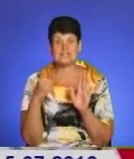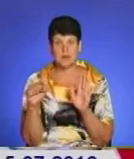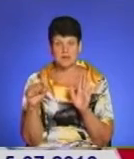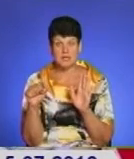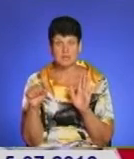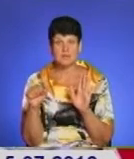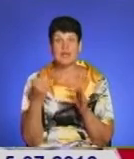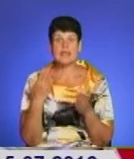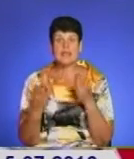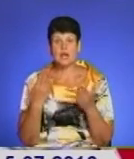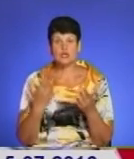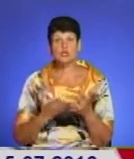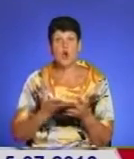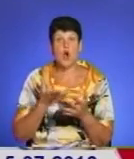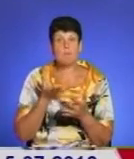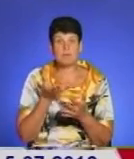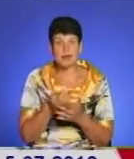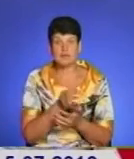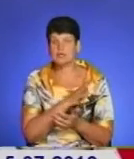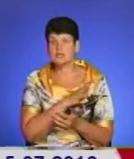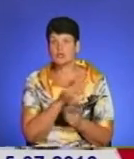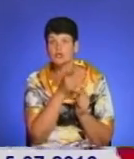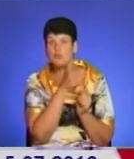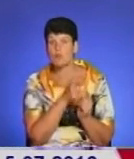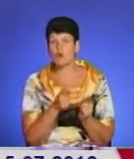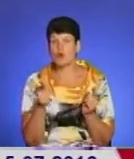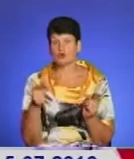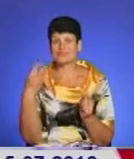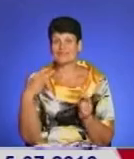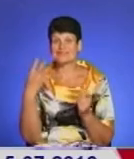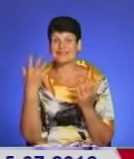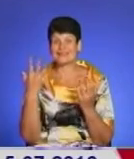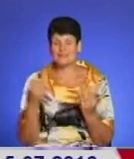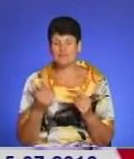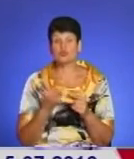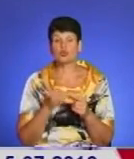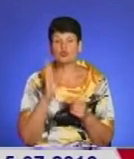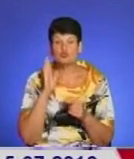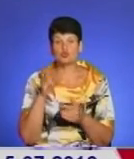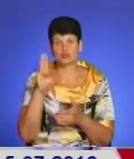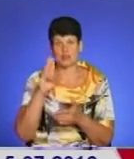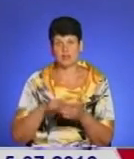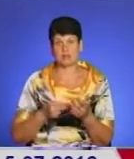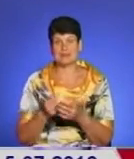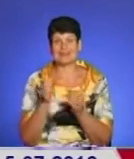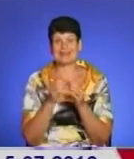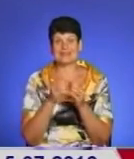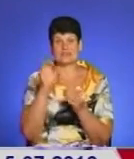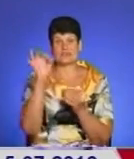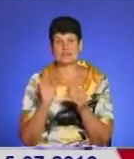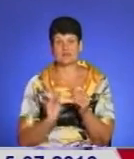ж оплата не надійде протягом 30 днів після закінчення терміну, то буде застосована штрафна санкція в розмірі